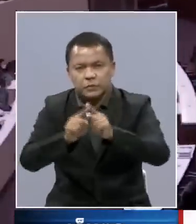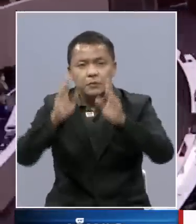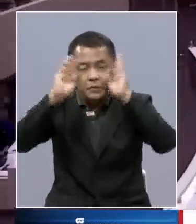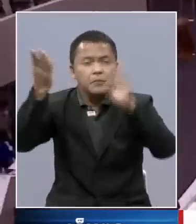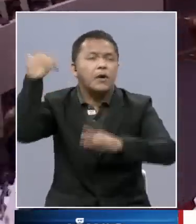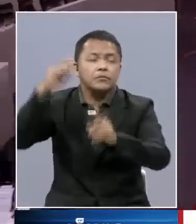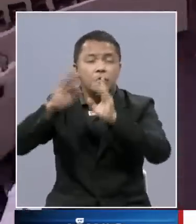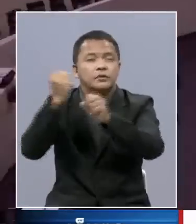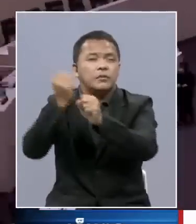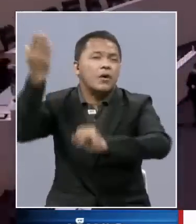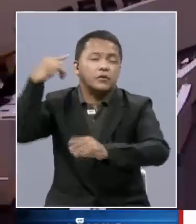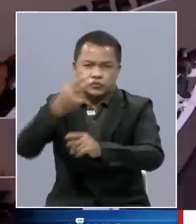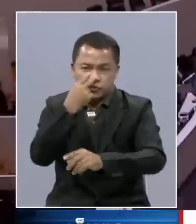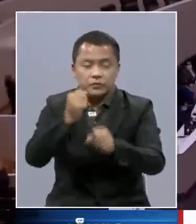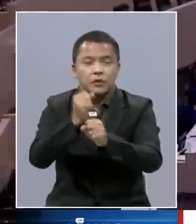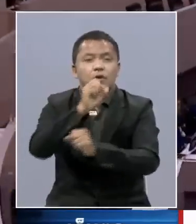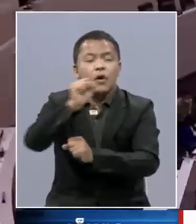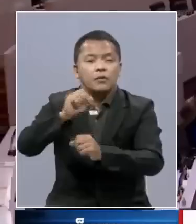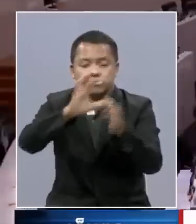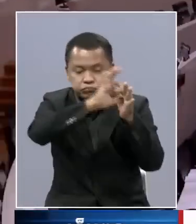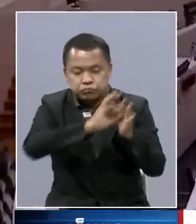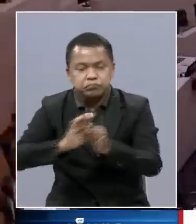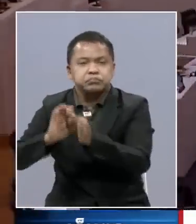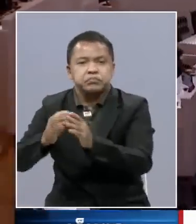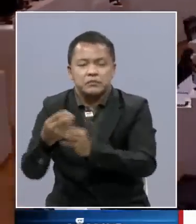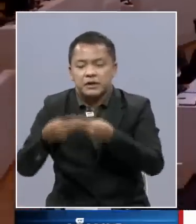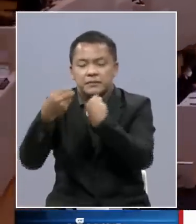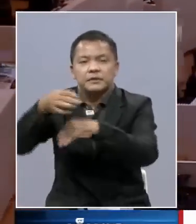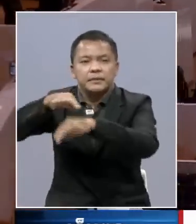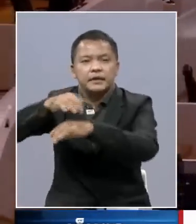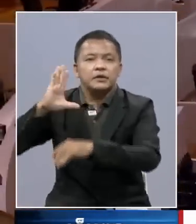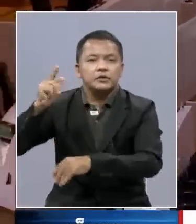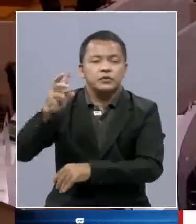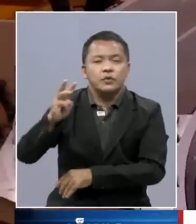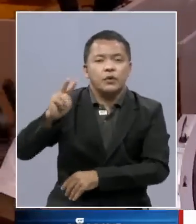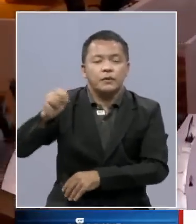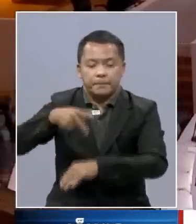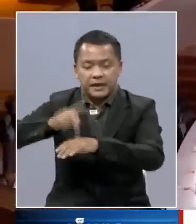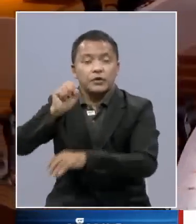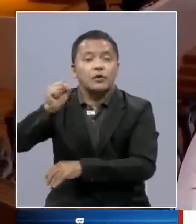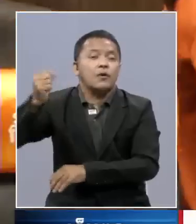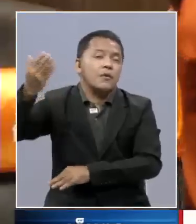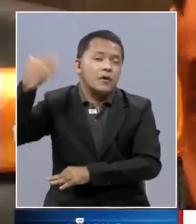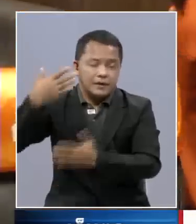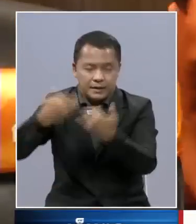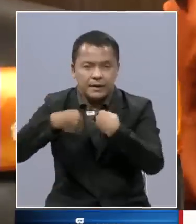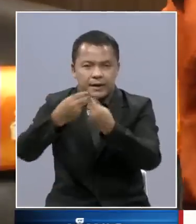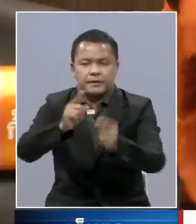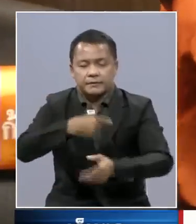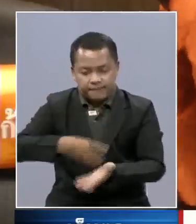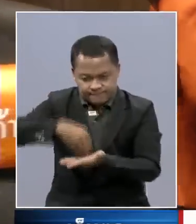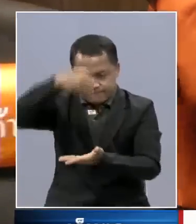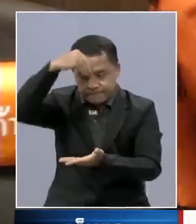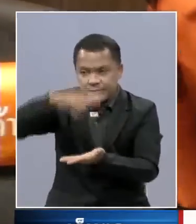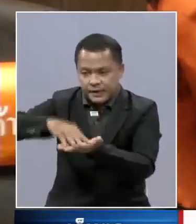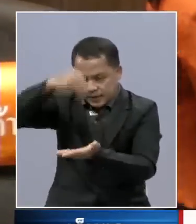ชุดที่ผ่านมาเราเห็นว่ารัฐบาลสืบทอดอำนาจมอบตำแหน่งให้คุณชวนหลีกภัย เป็นประธานสภาแล้วก็สร้างบทเรียนฝังใจ